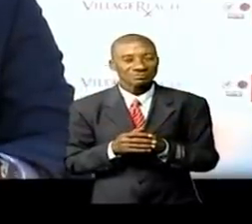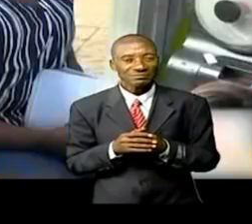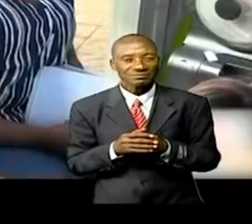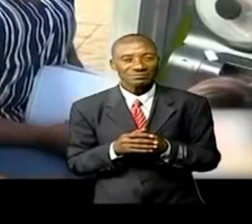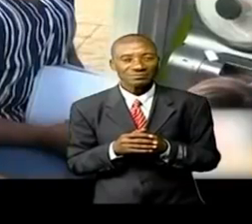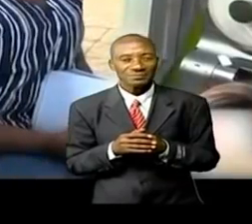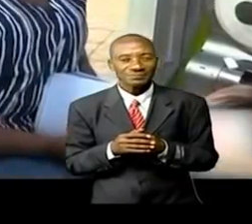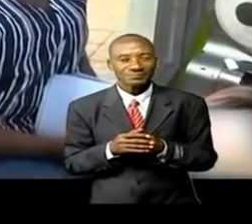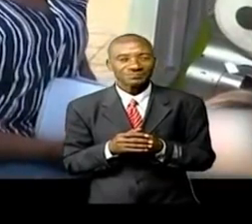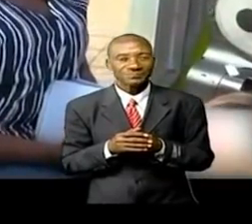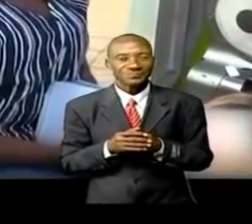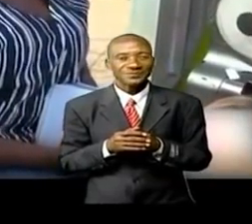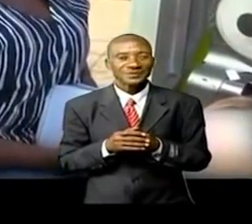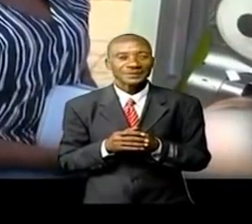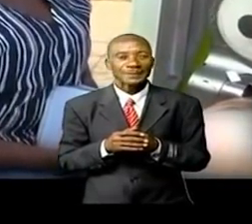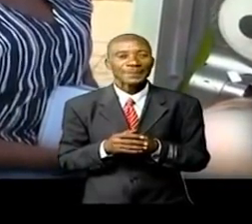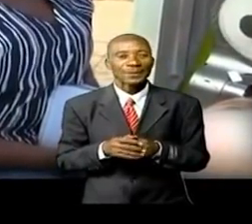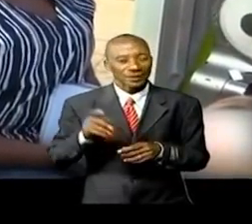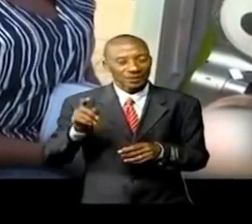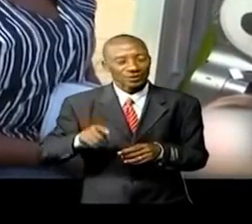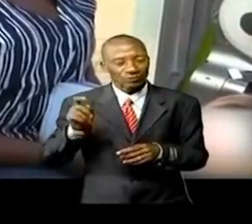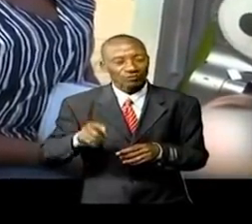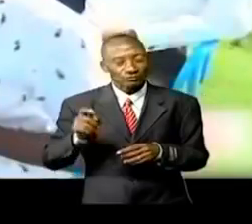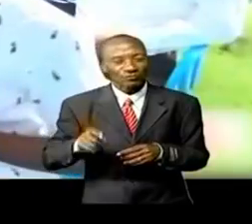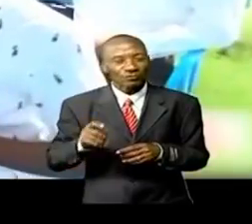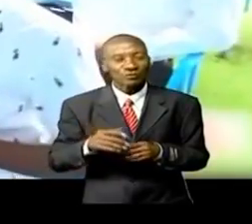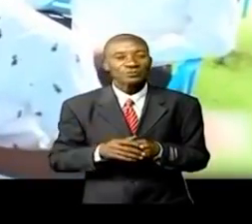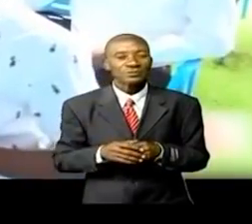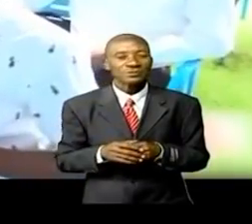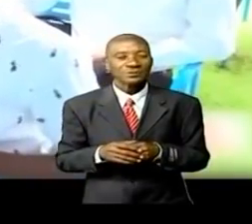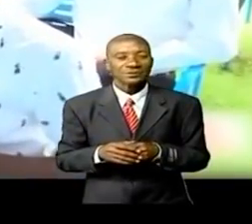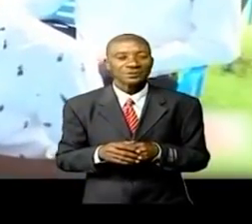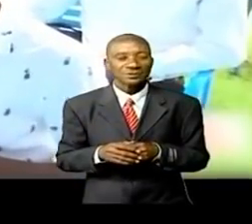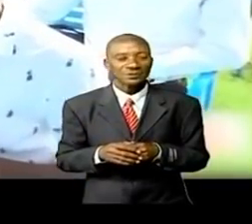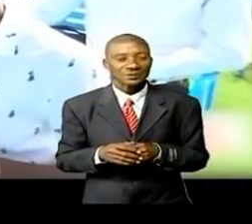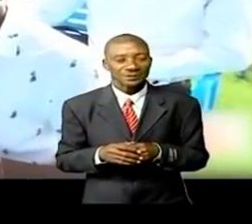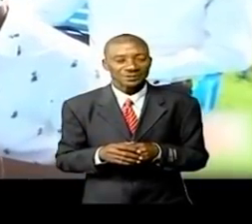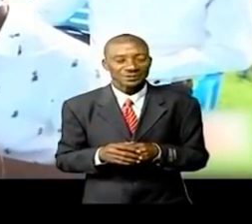l'assouplissement, n'est-ce pas, des tests COVID, tests COVID voyage,